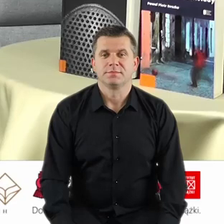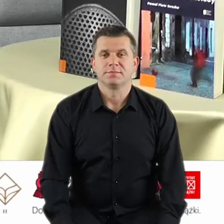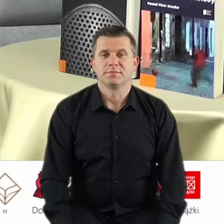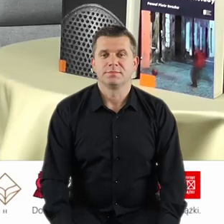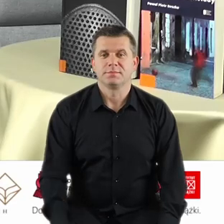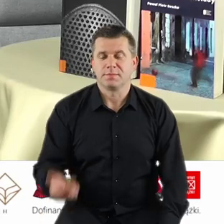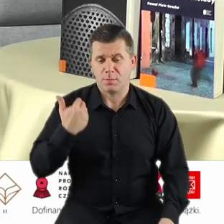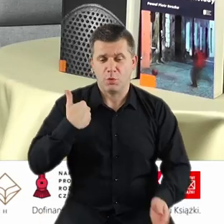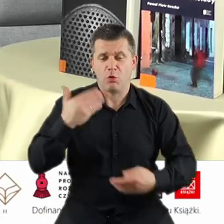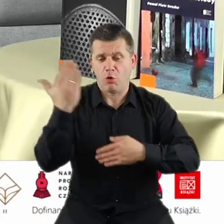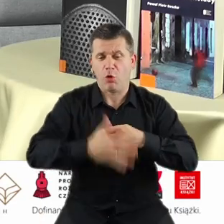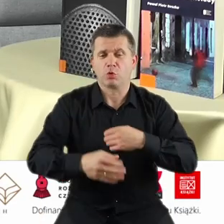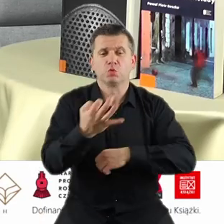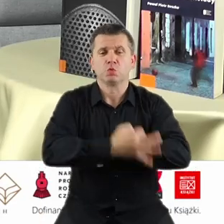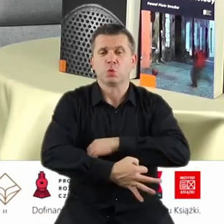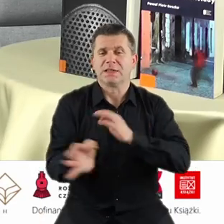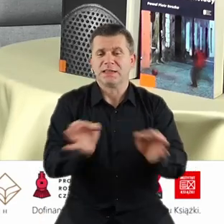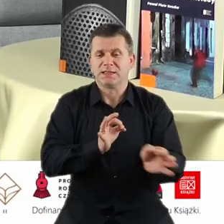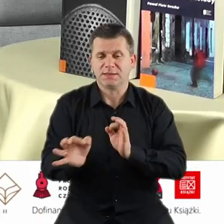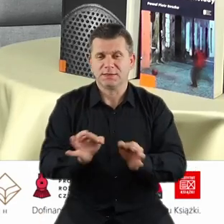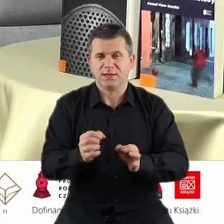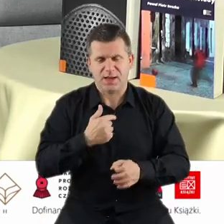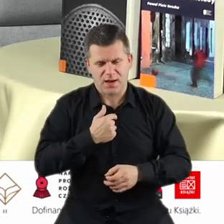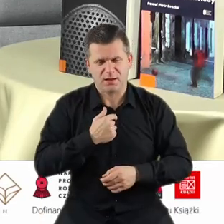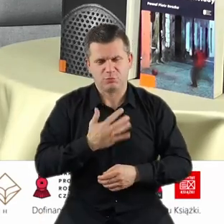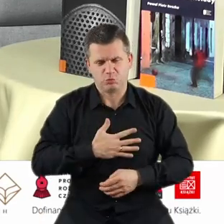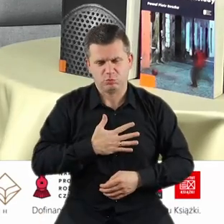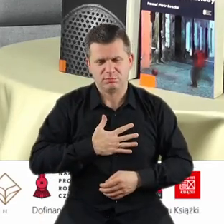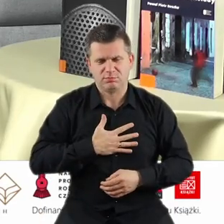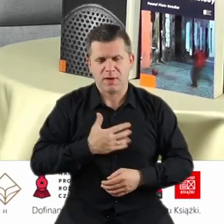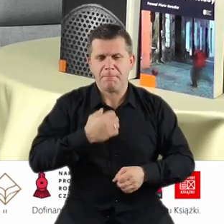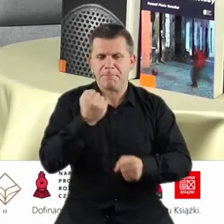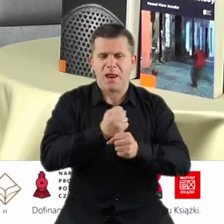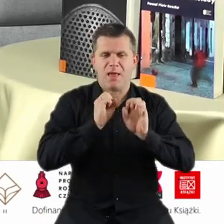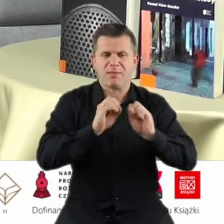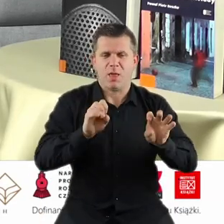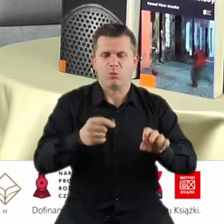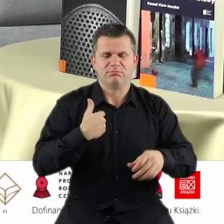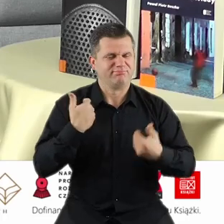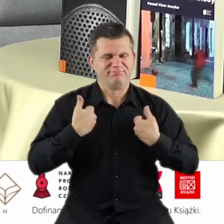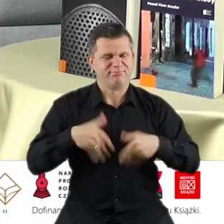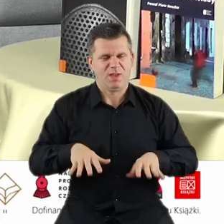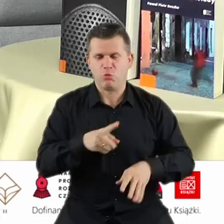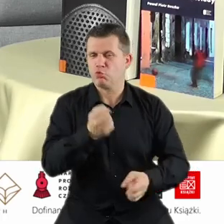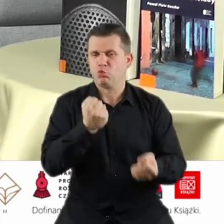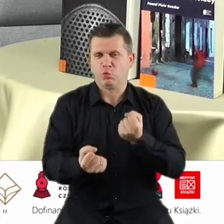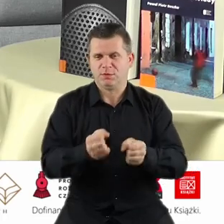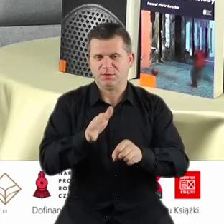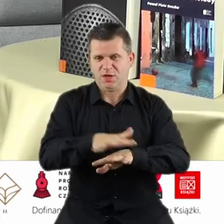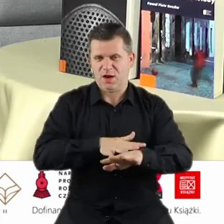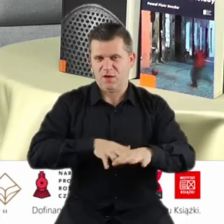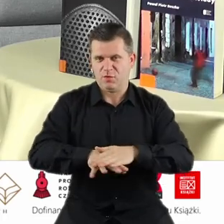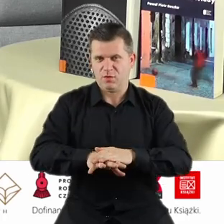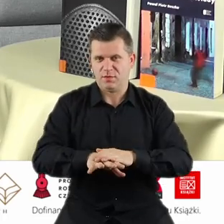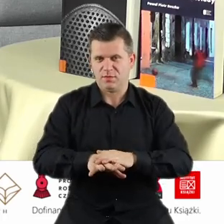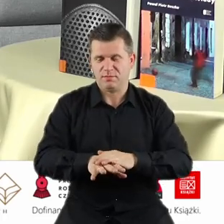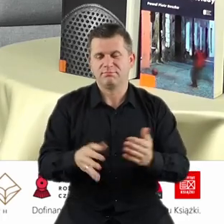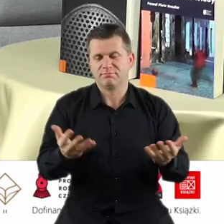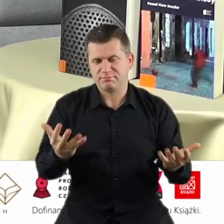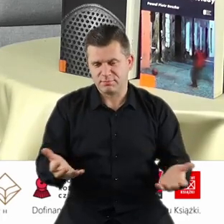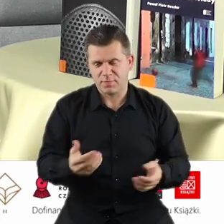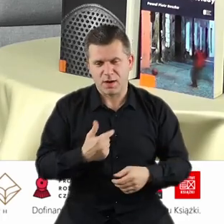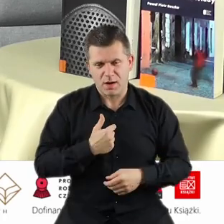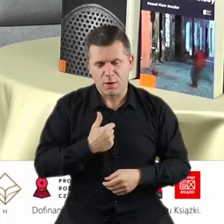I właściwie, kiedy już kończyłem studia historyczne, znaczy wiedziałem z całą pewnością, że nie chcę być nauczycielem. Bardzo trudny zawód, a jak bardzo